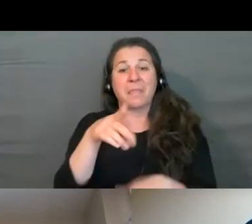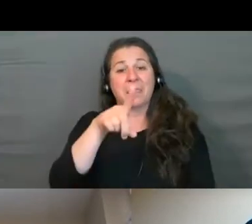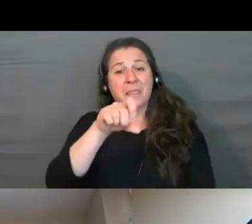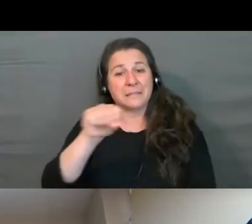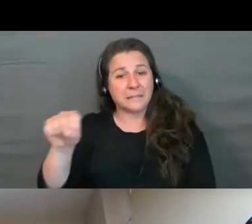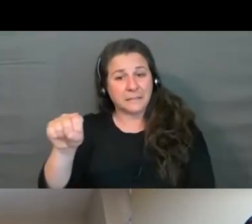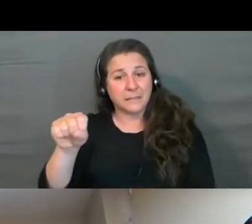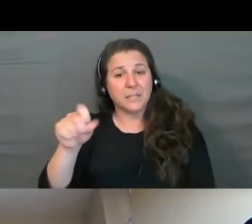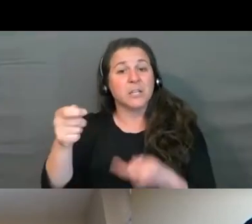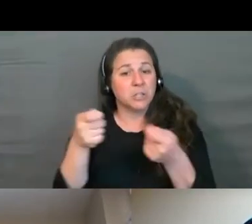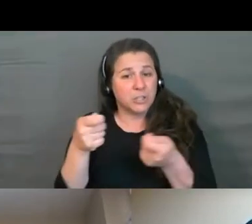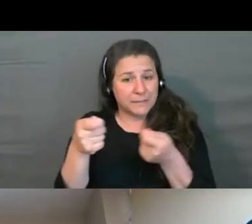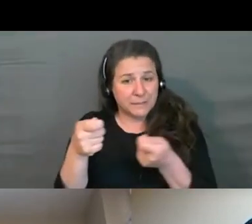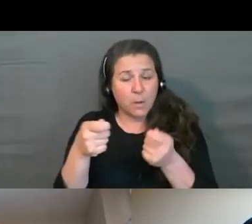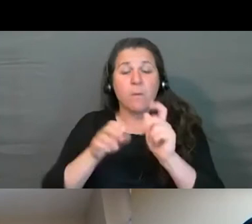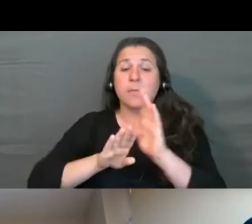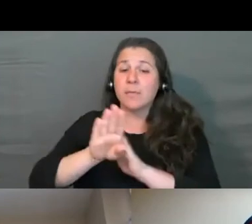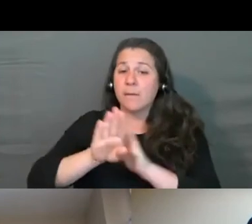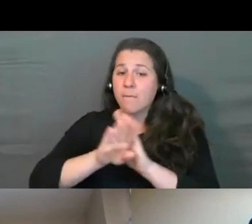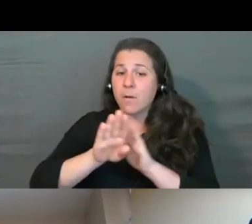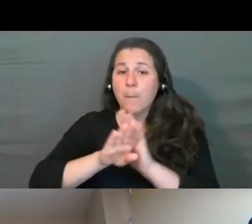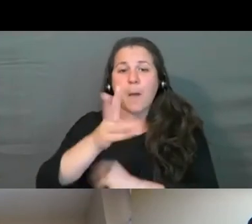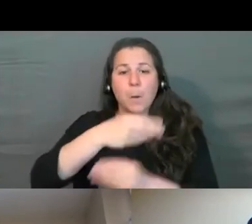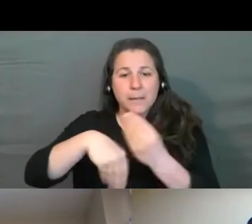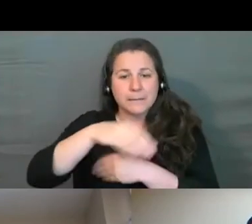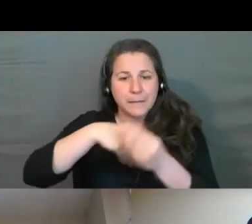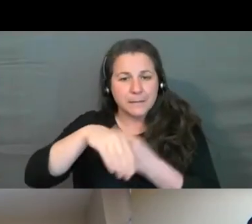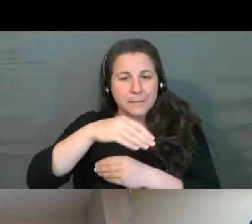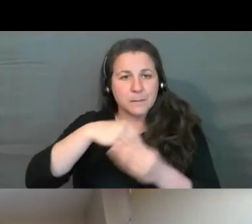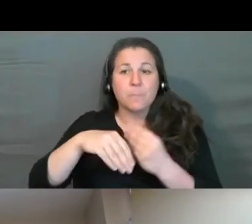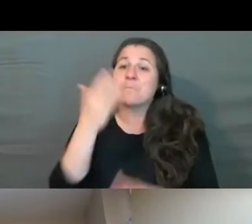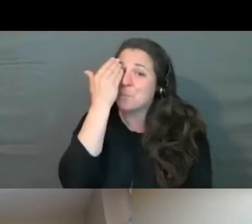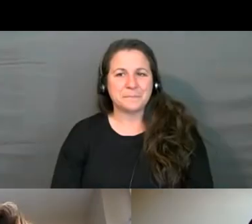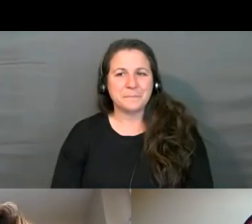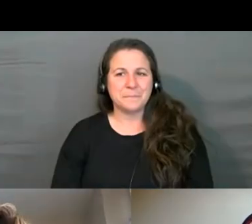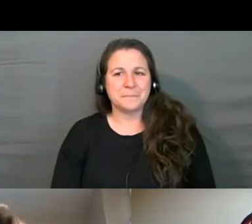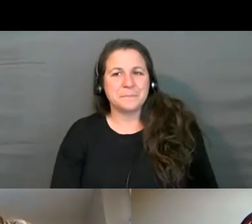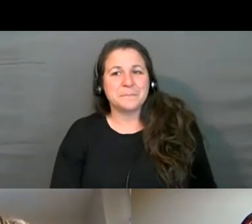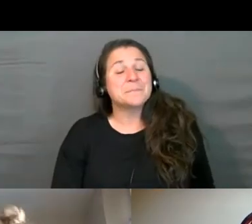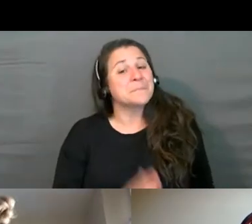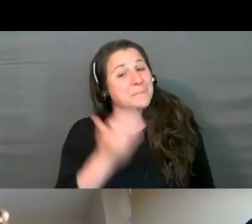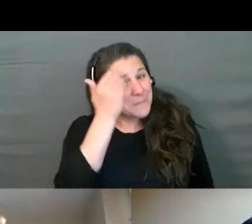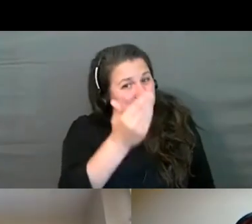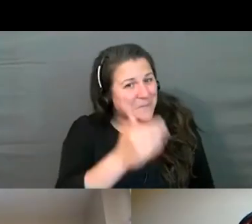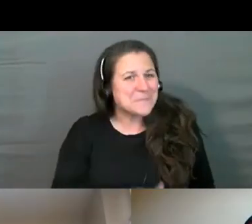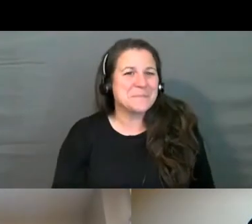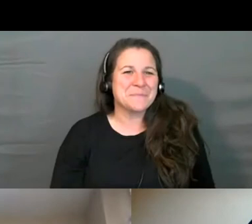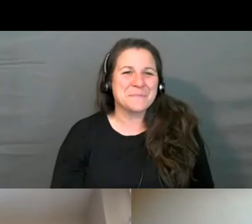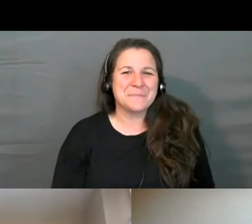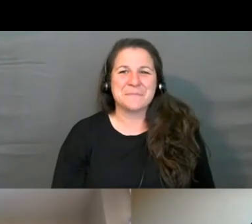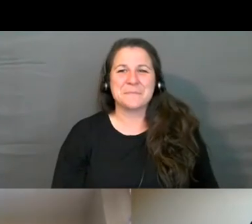en gestion et en développement des organisations. Bonjour Isabelle. Bonjour.